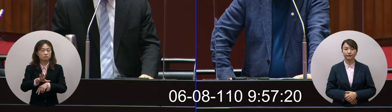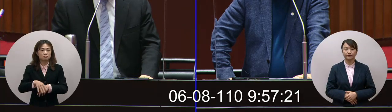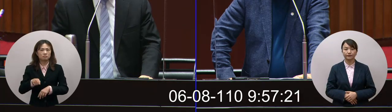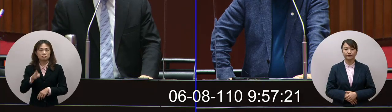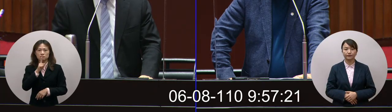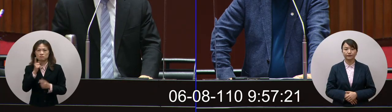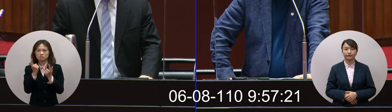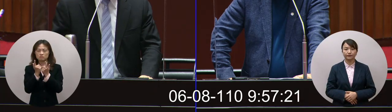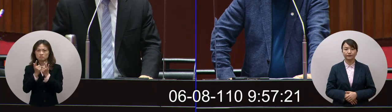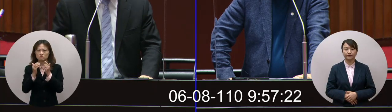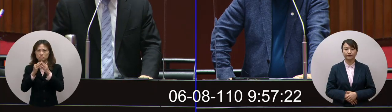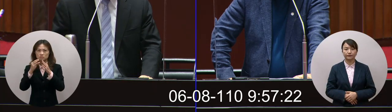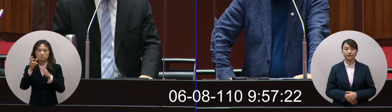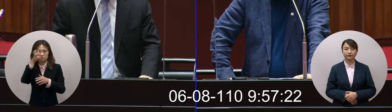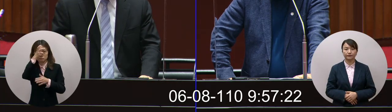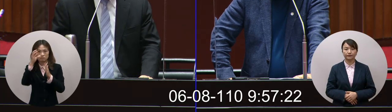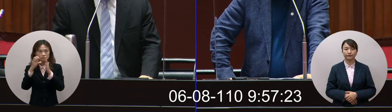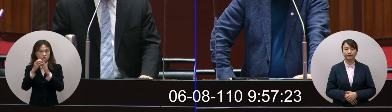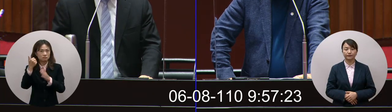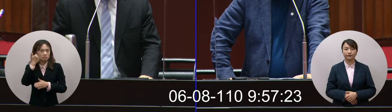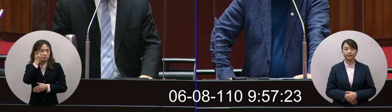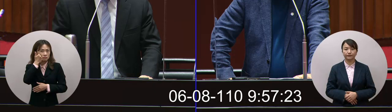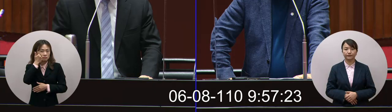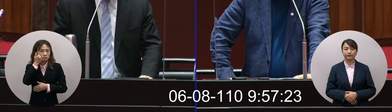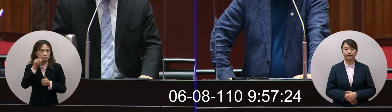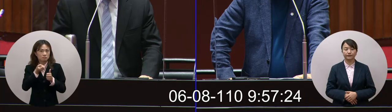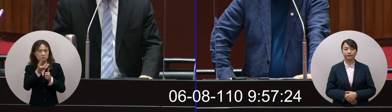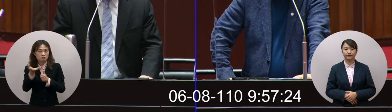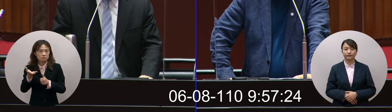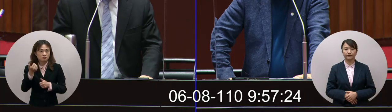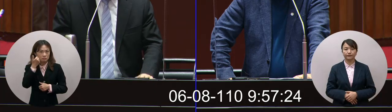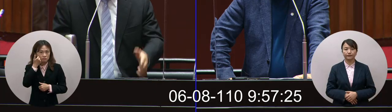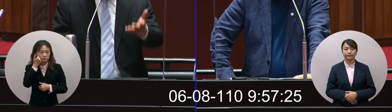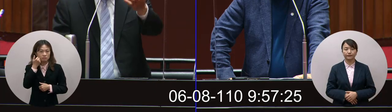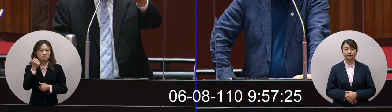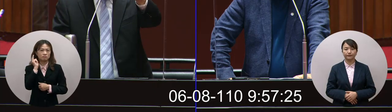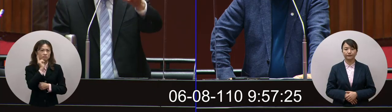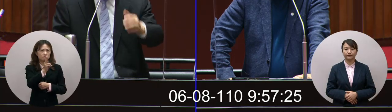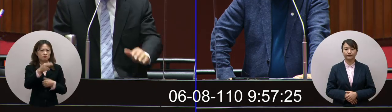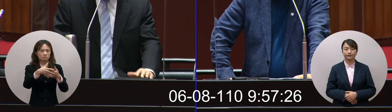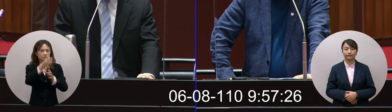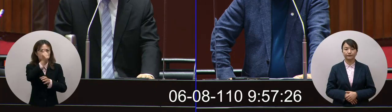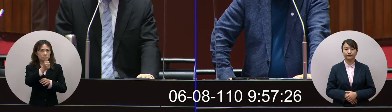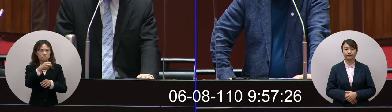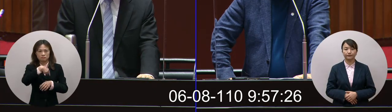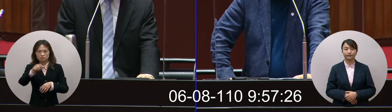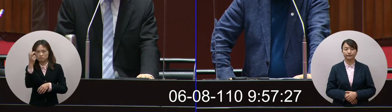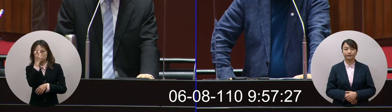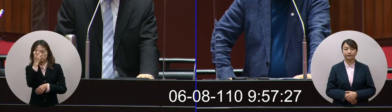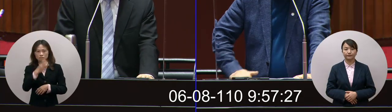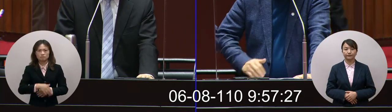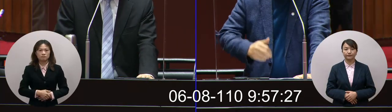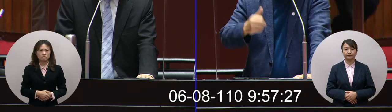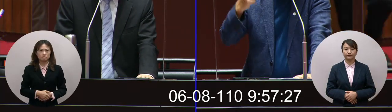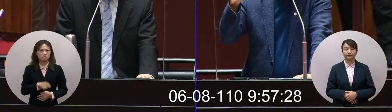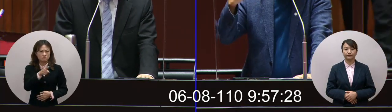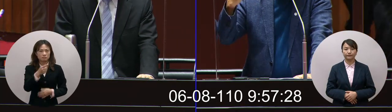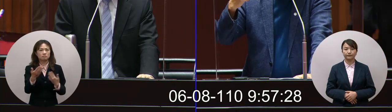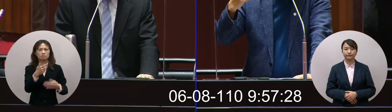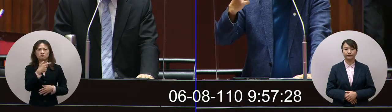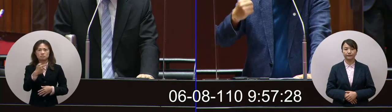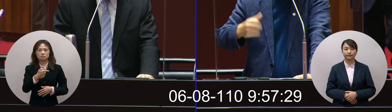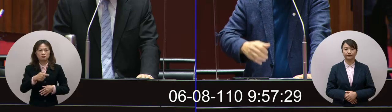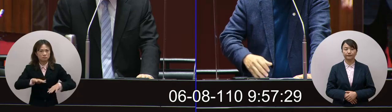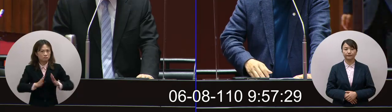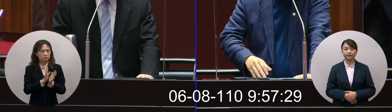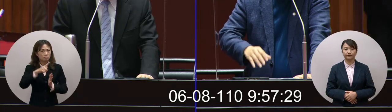察局是对一个重要干部，请市部长查，市部长伫啊认清楚。会当马上